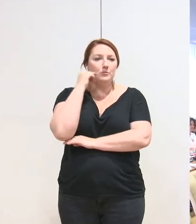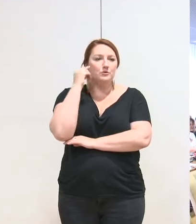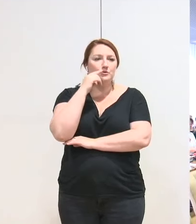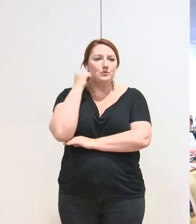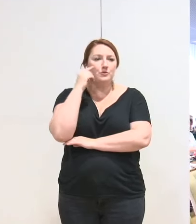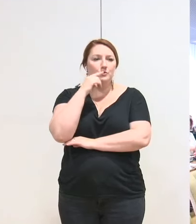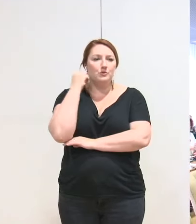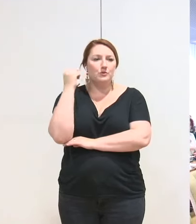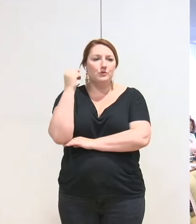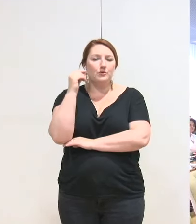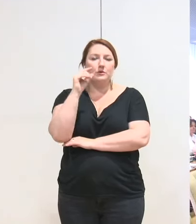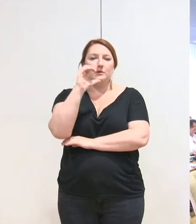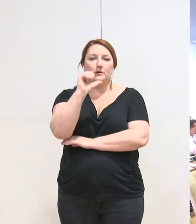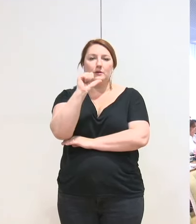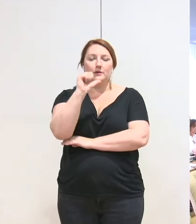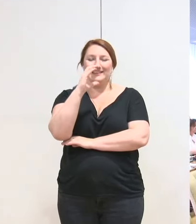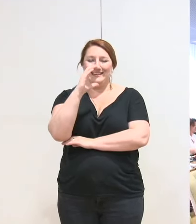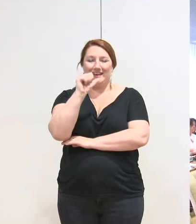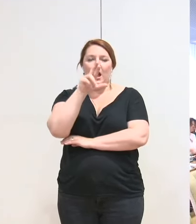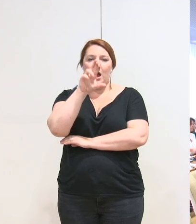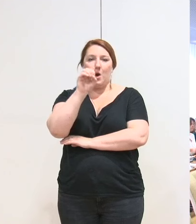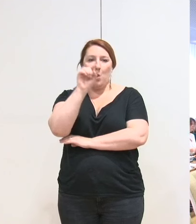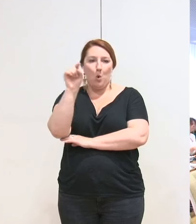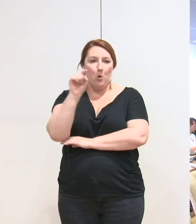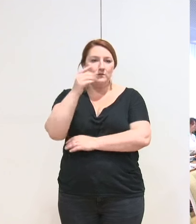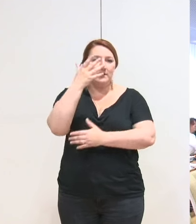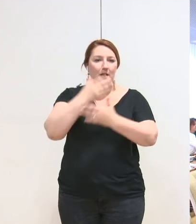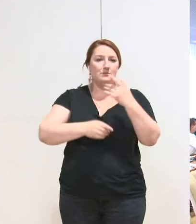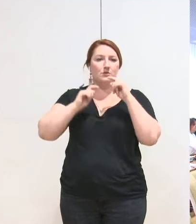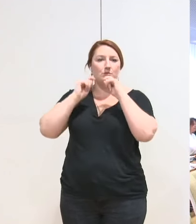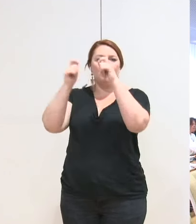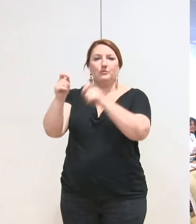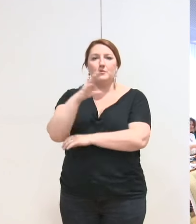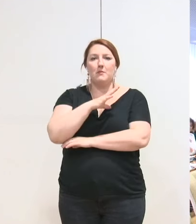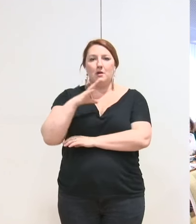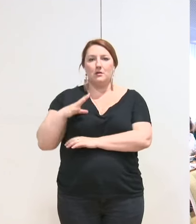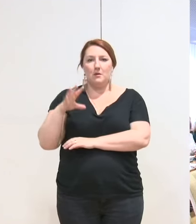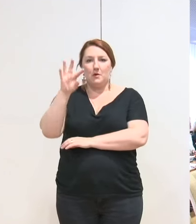pont Bernard maqur Corine